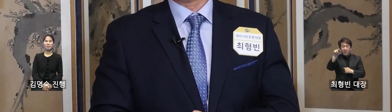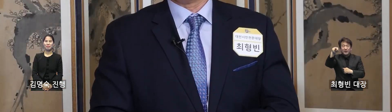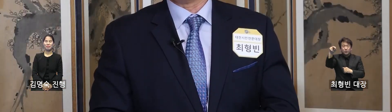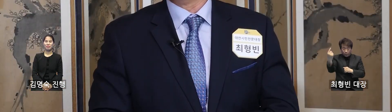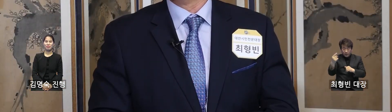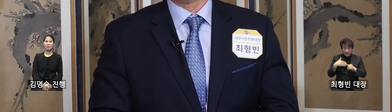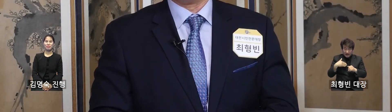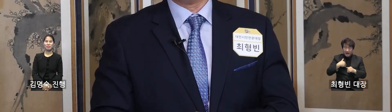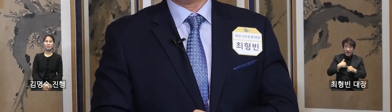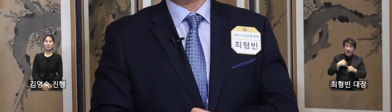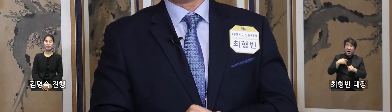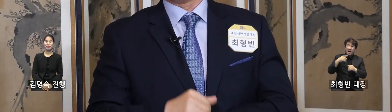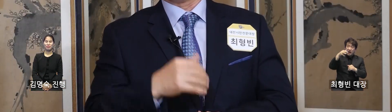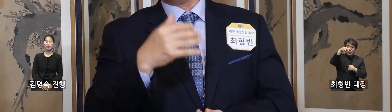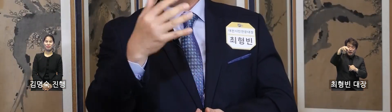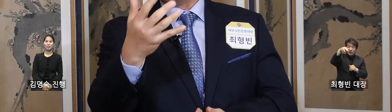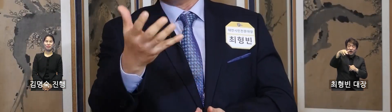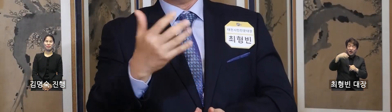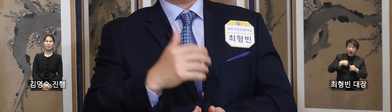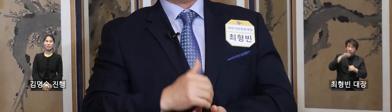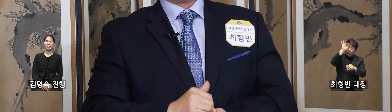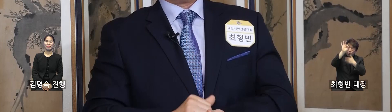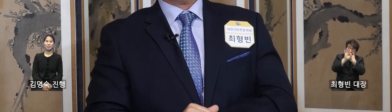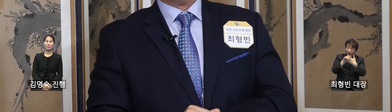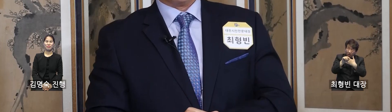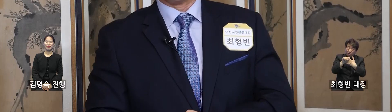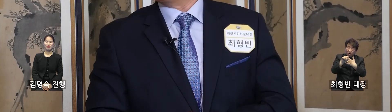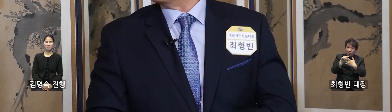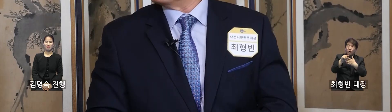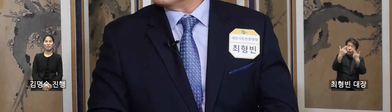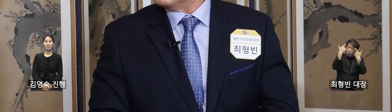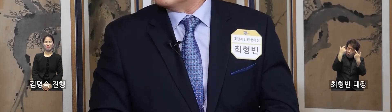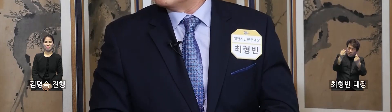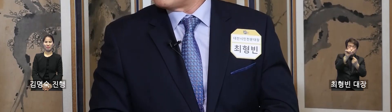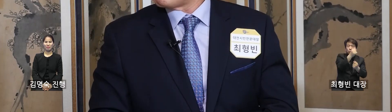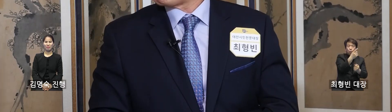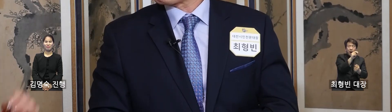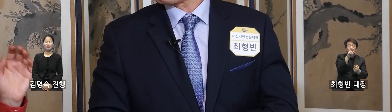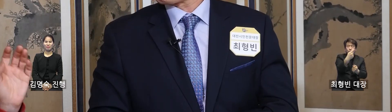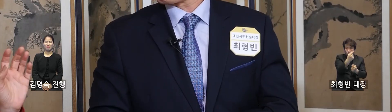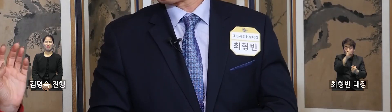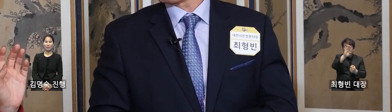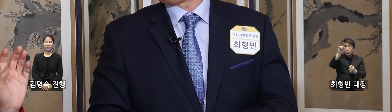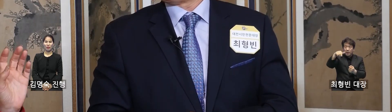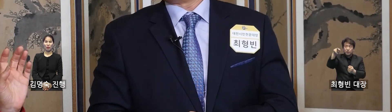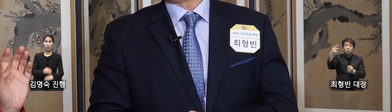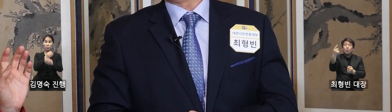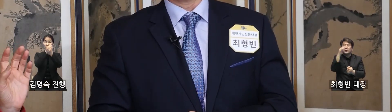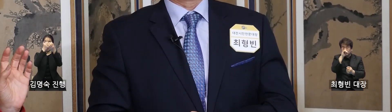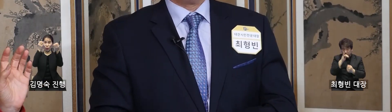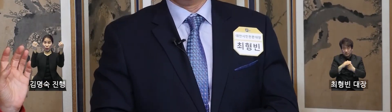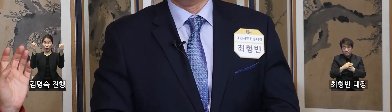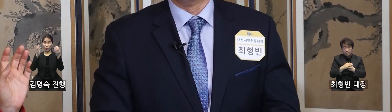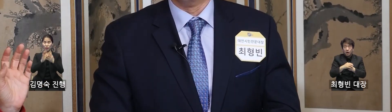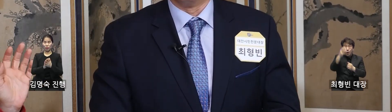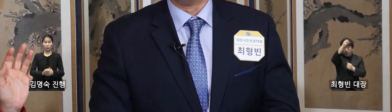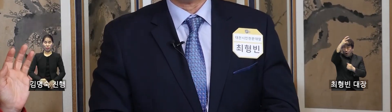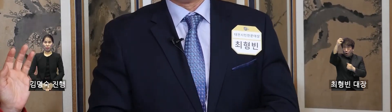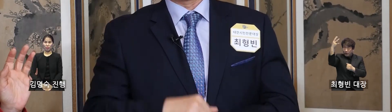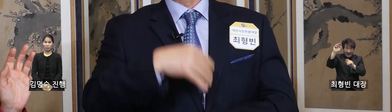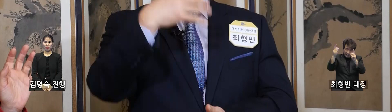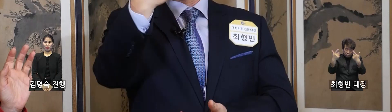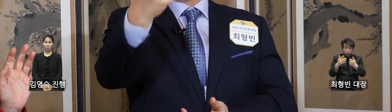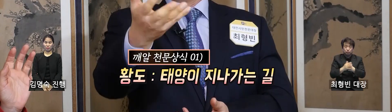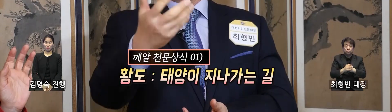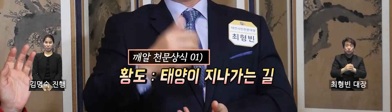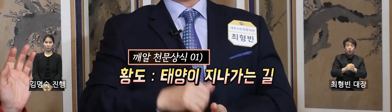천문학을 하고 보니까 황도 백도 가 똑같은 황도 백도 가 있습니다 * 차례예요 * 자리가 아니고요